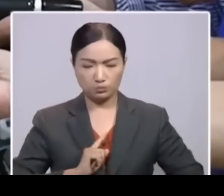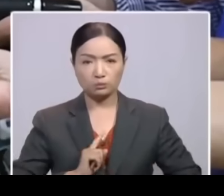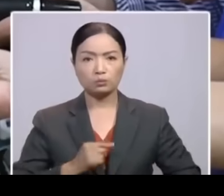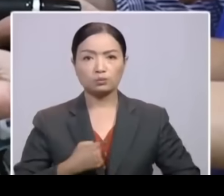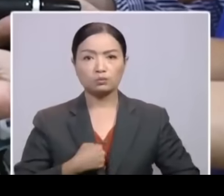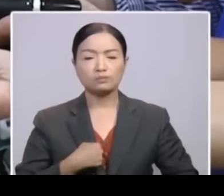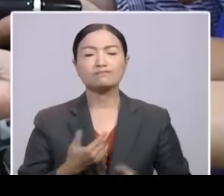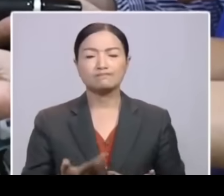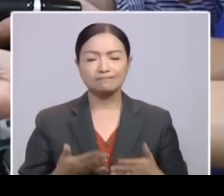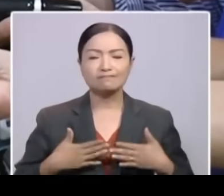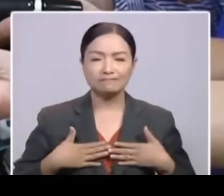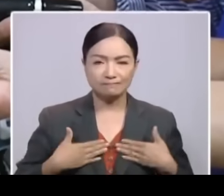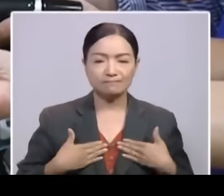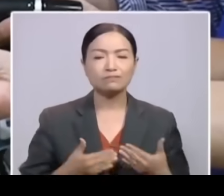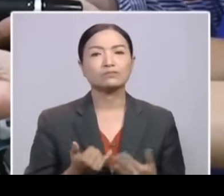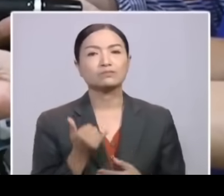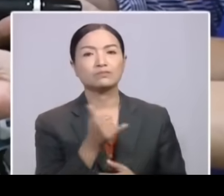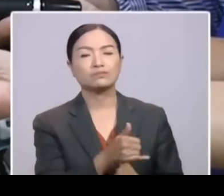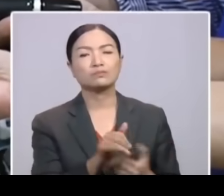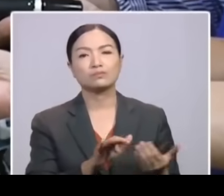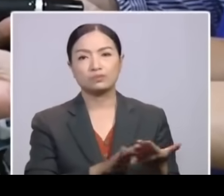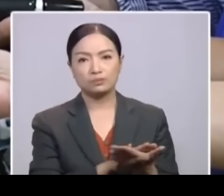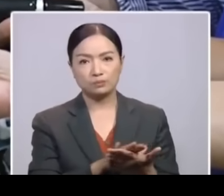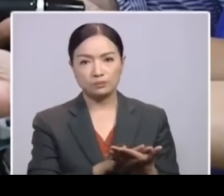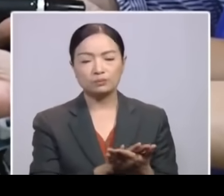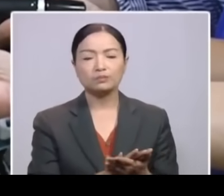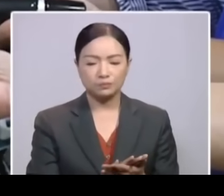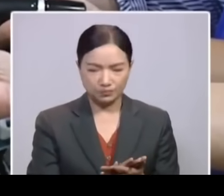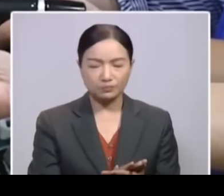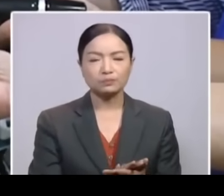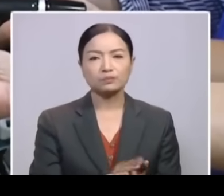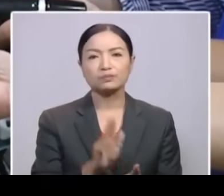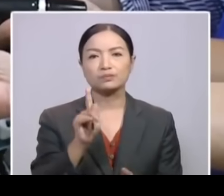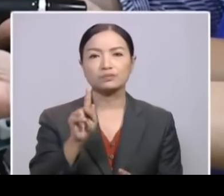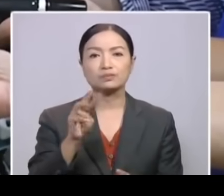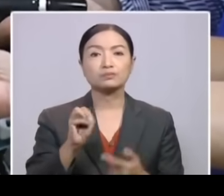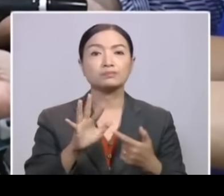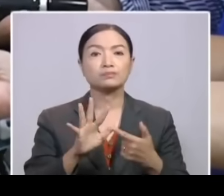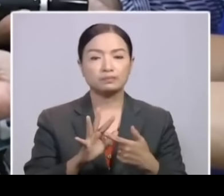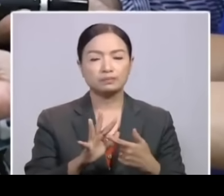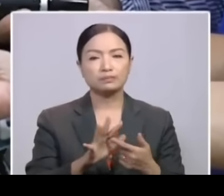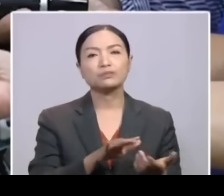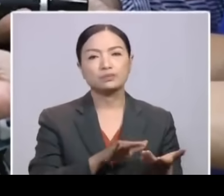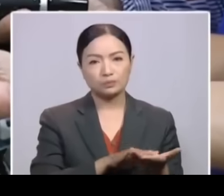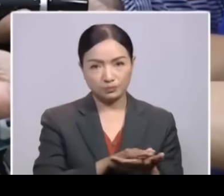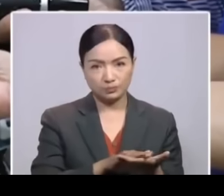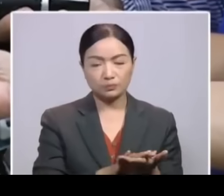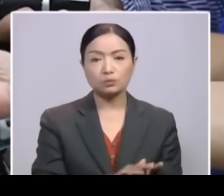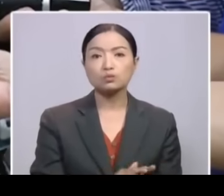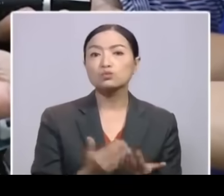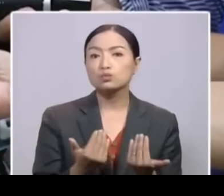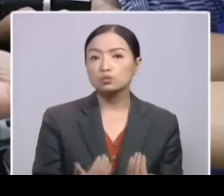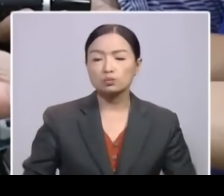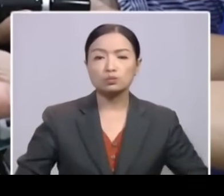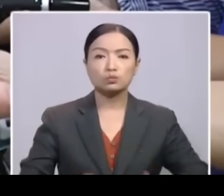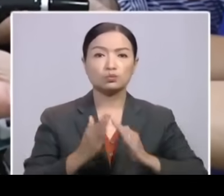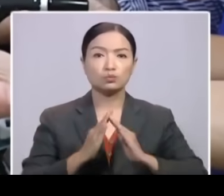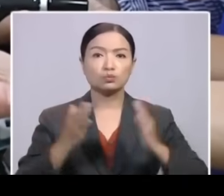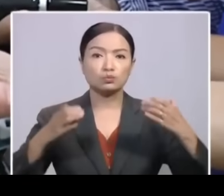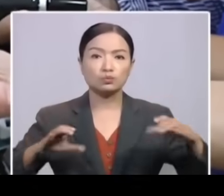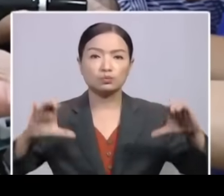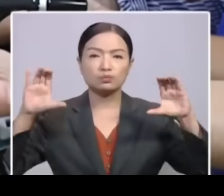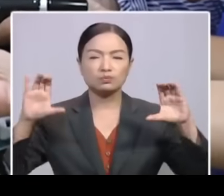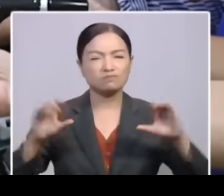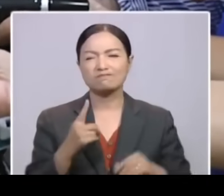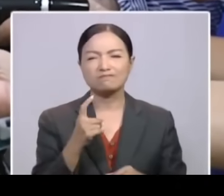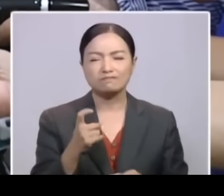ก็ยินดีที่จะไปขอโทษแล้วก็ขอขมาด้วยนะคะถ้าวันนี้ตั้งรัฐบาลไม่ได้เรามีทาง